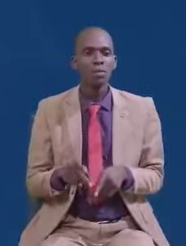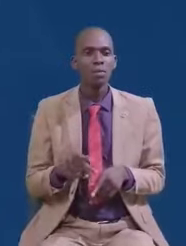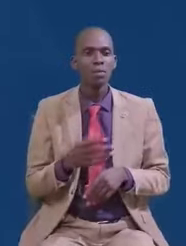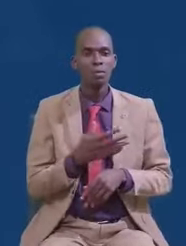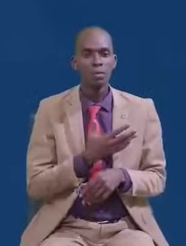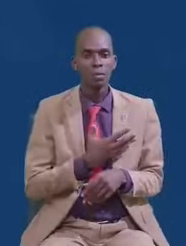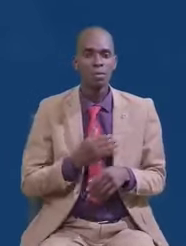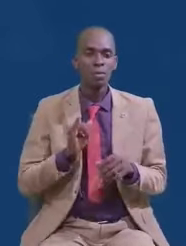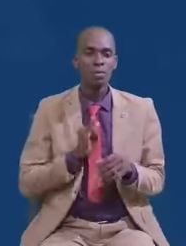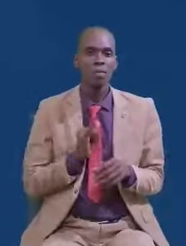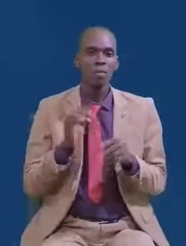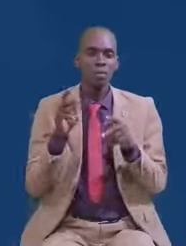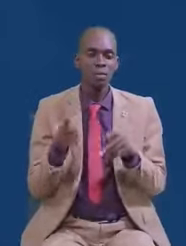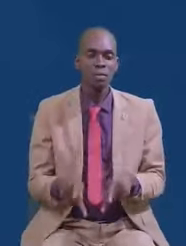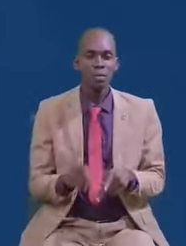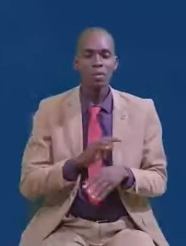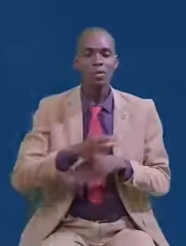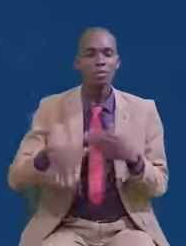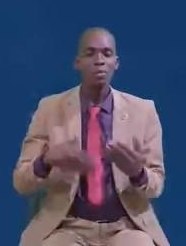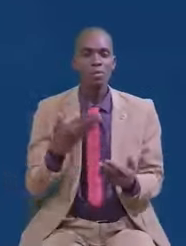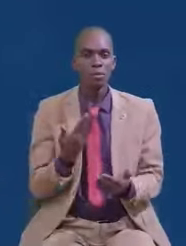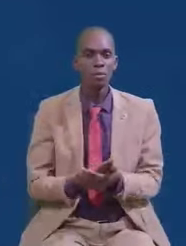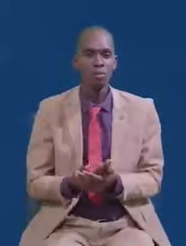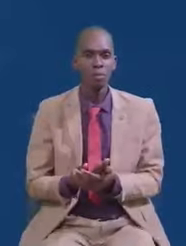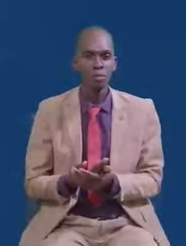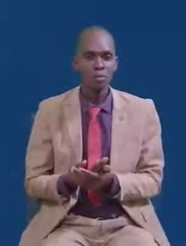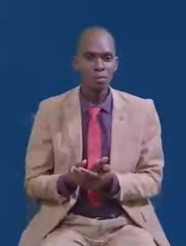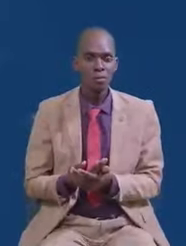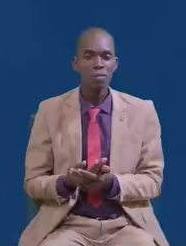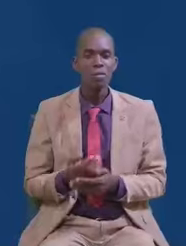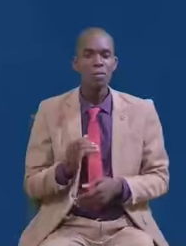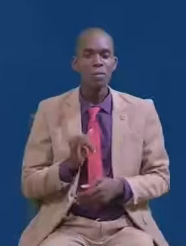moi de tout mon cœur, je crois